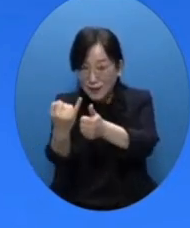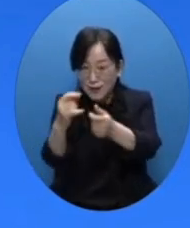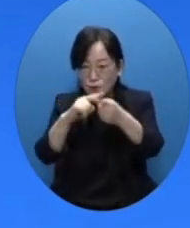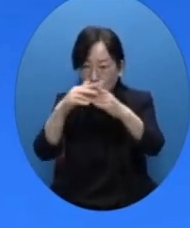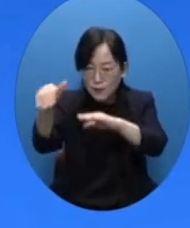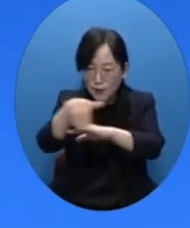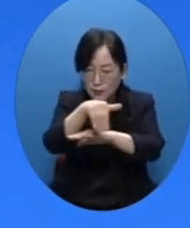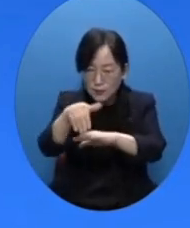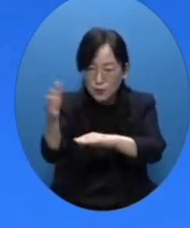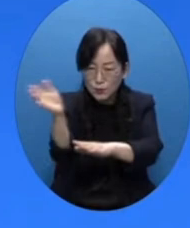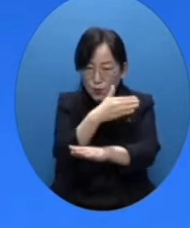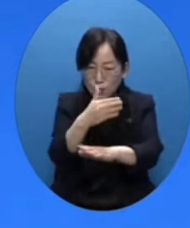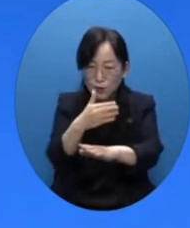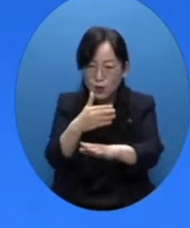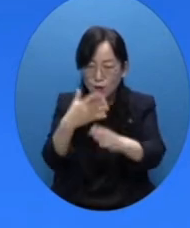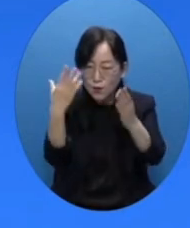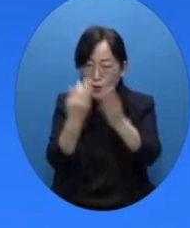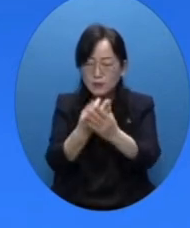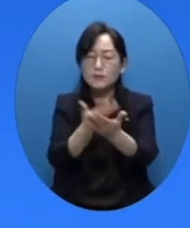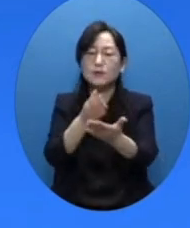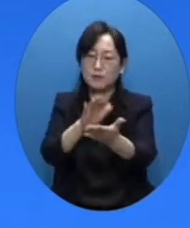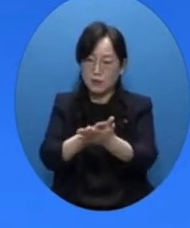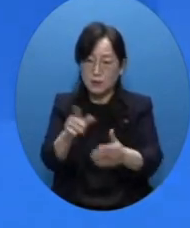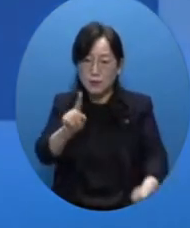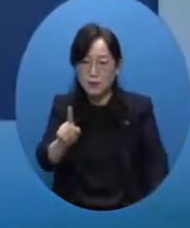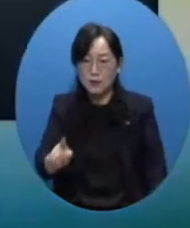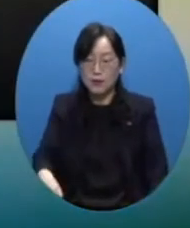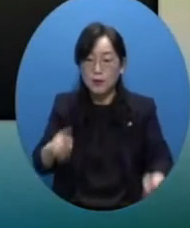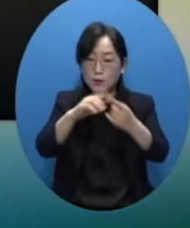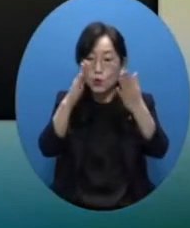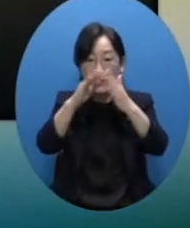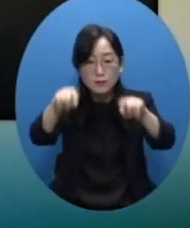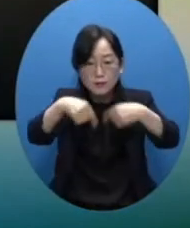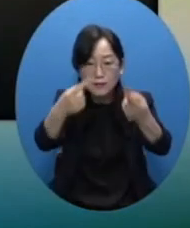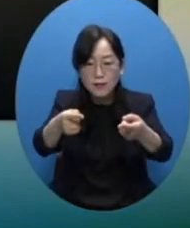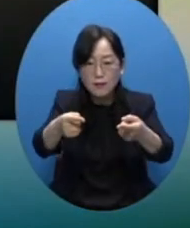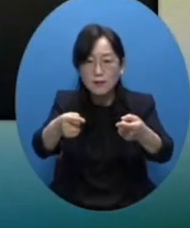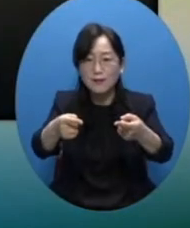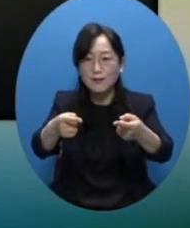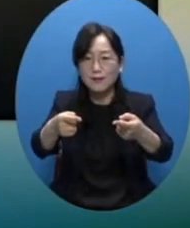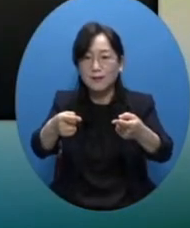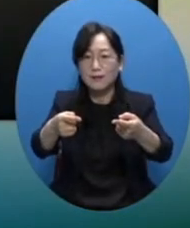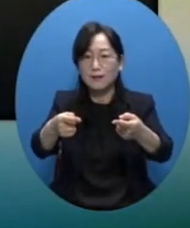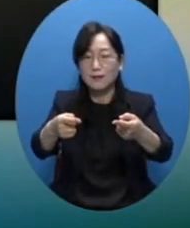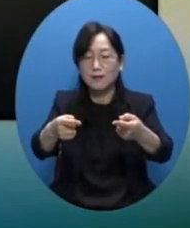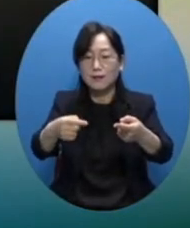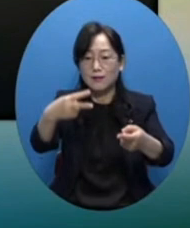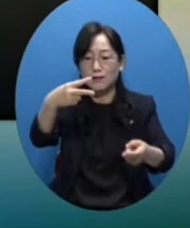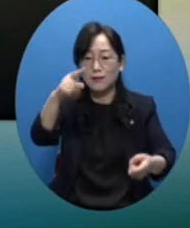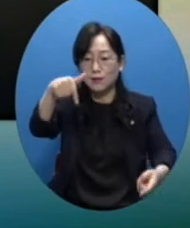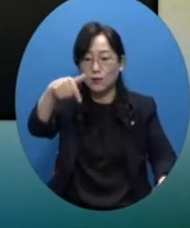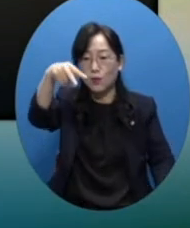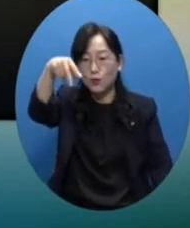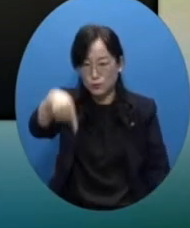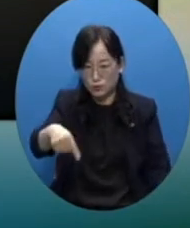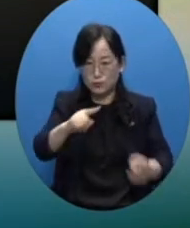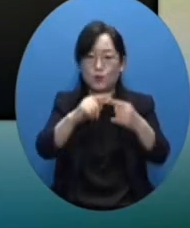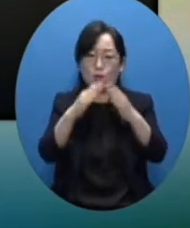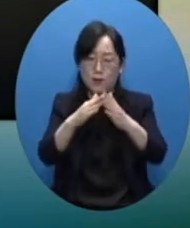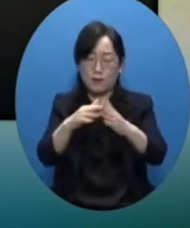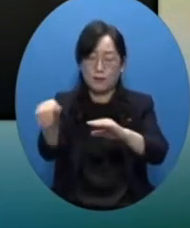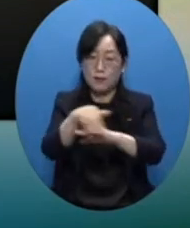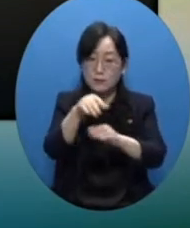변화되었습니다 괴 들어갔는데 꽤 안에 이 복수 교회를 갔는데요 하는 맛에